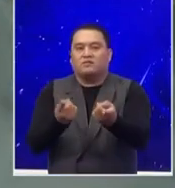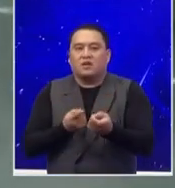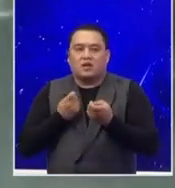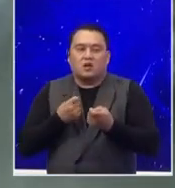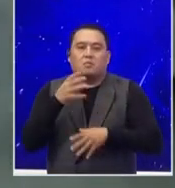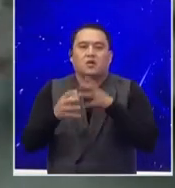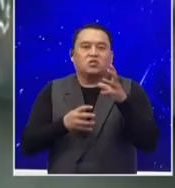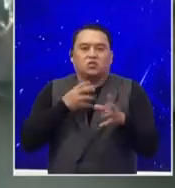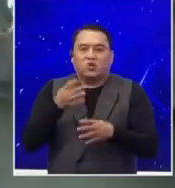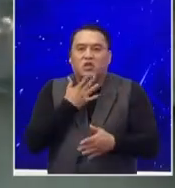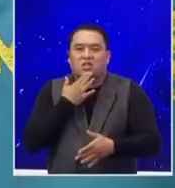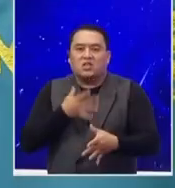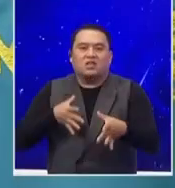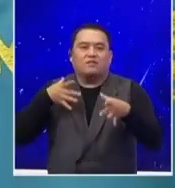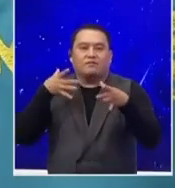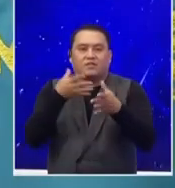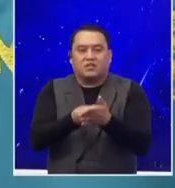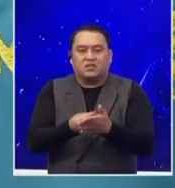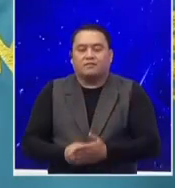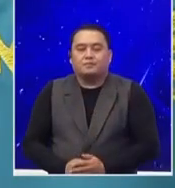для международных инвесторов.